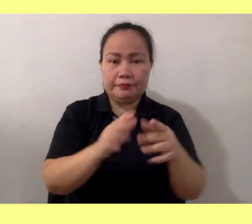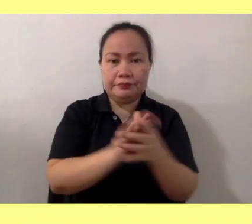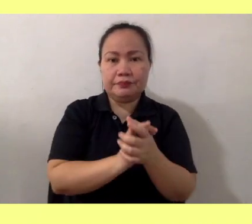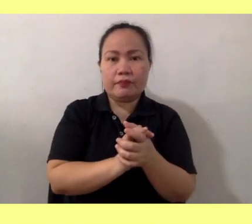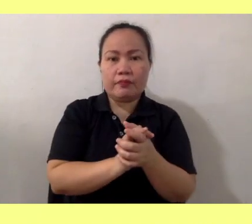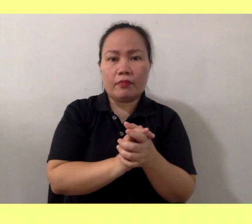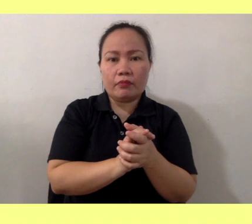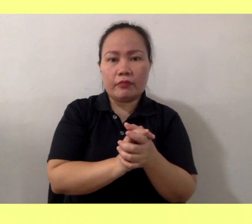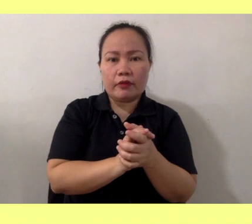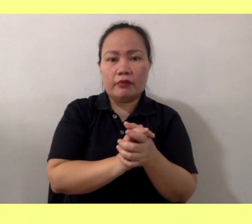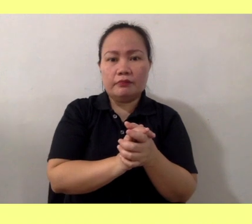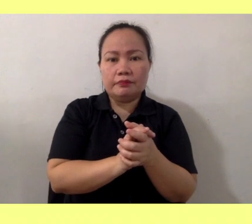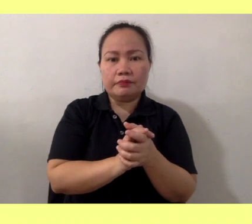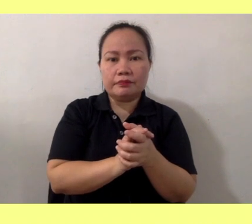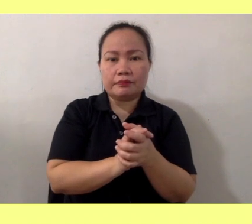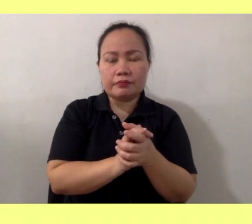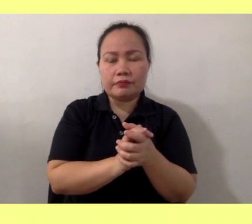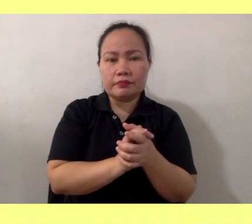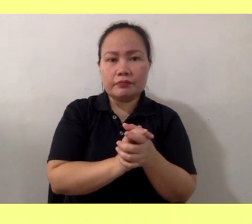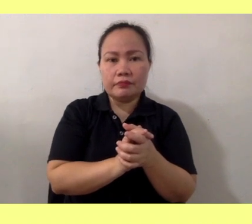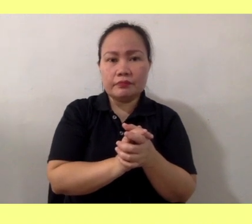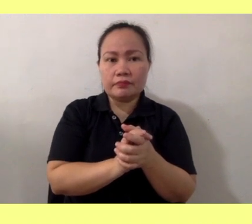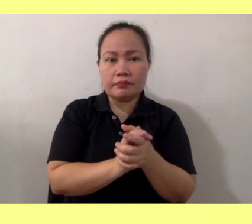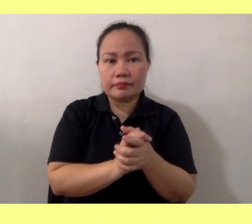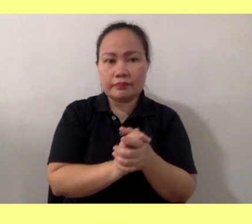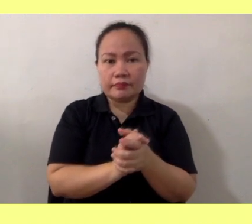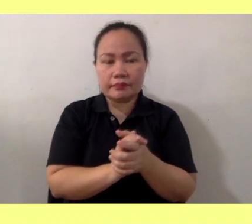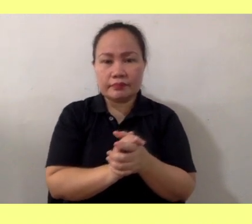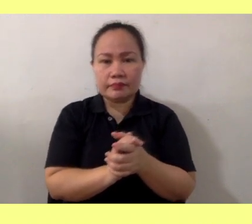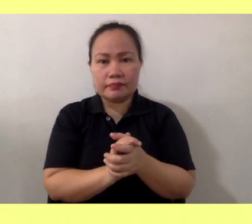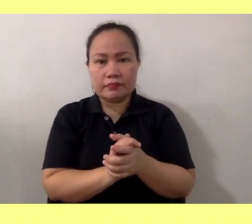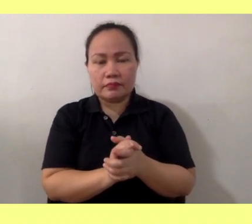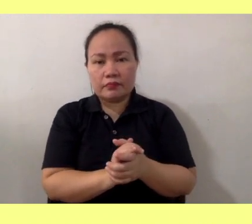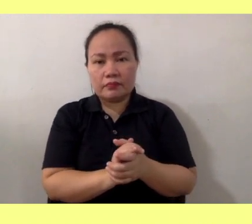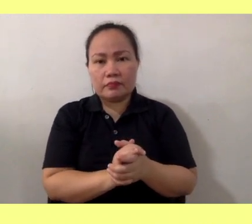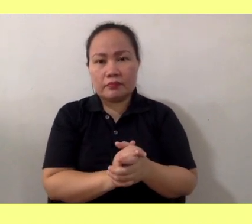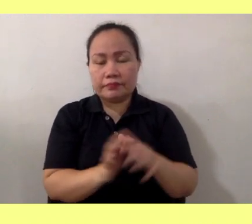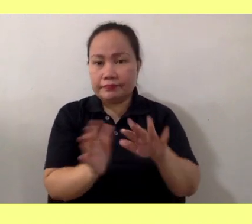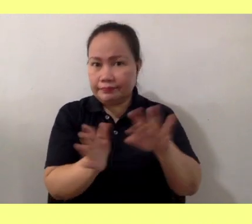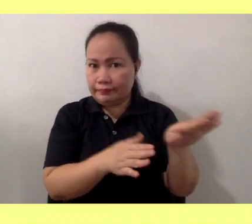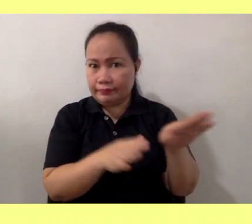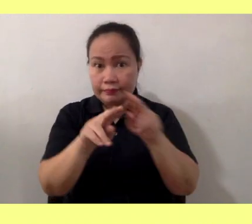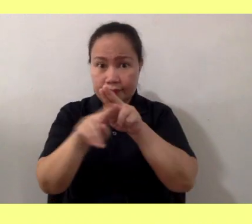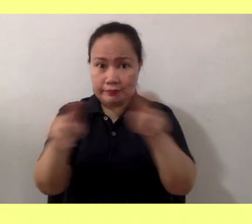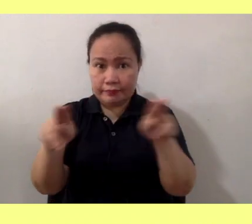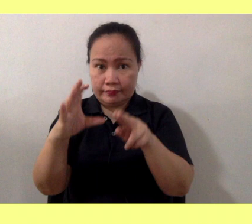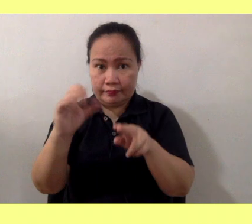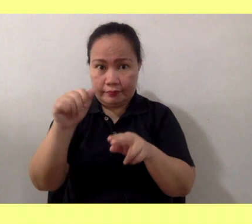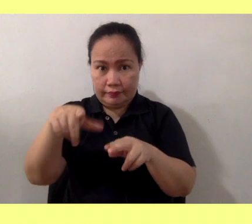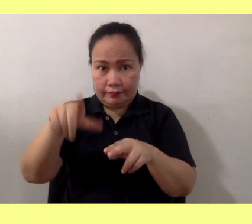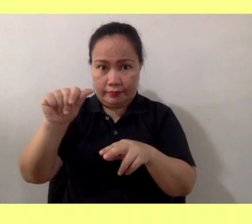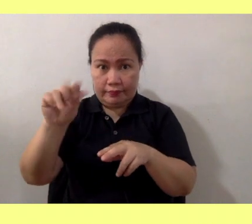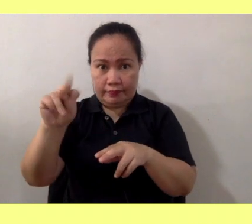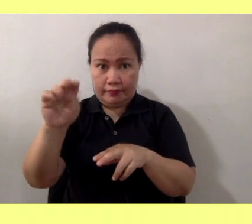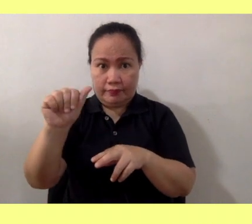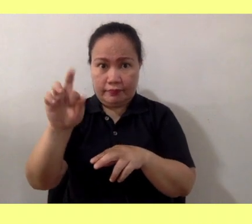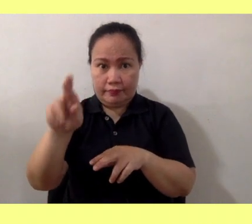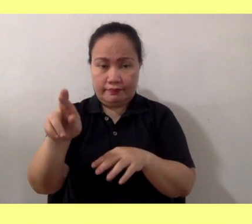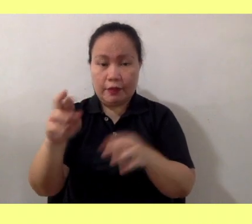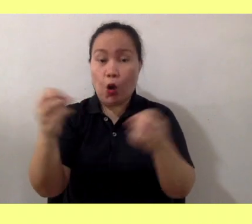these points that lie in the same plane are considered coplanar points. So, non-coplanar